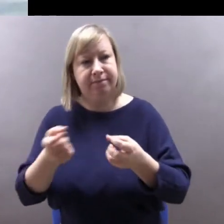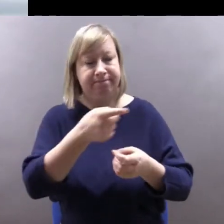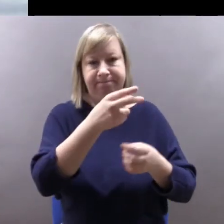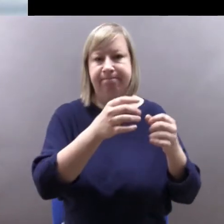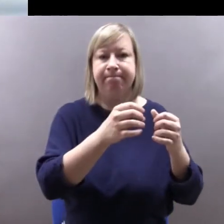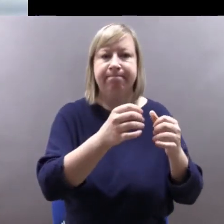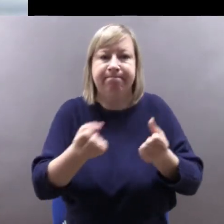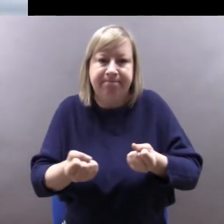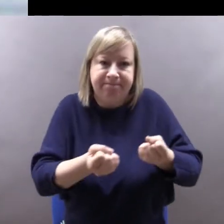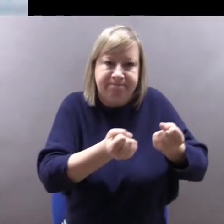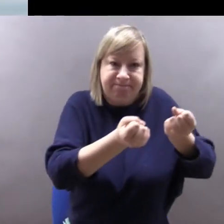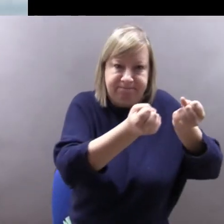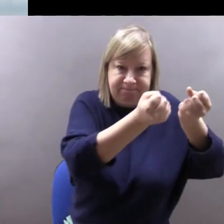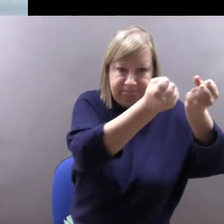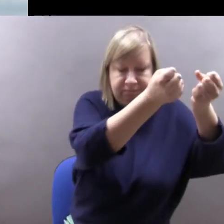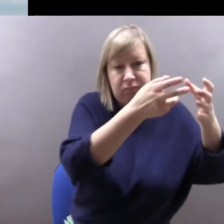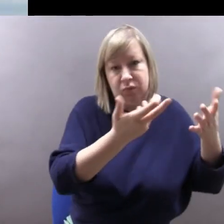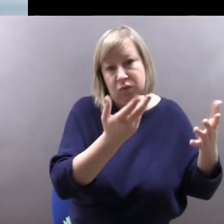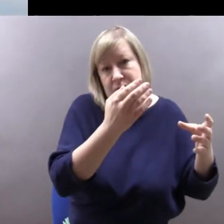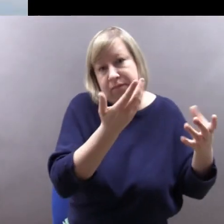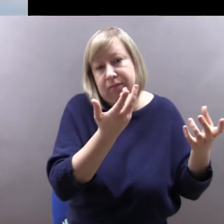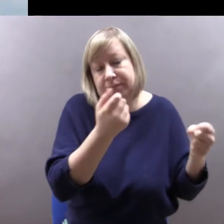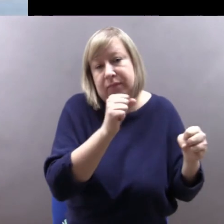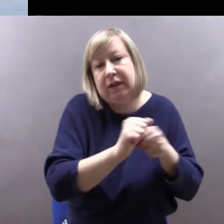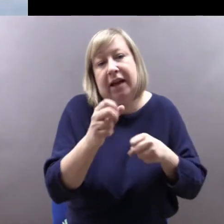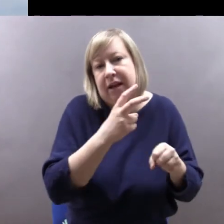miejscach, gdzie jest transport dla osób z